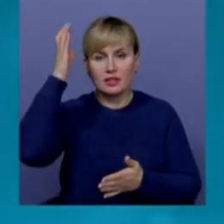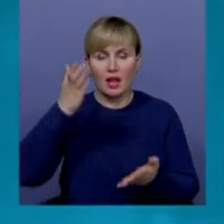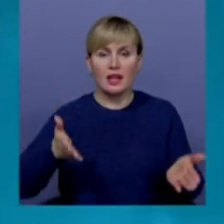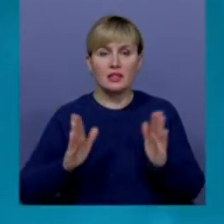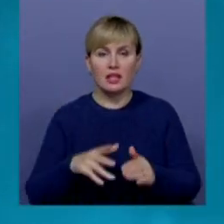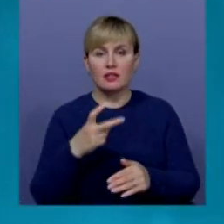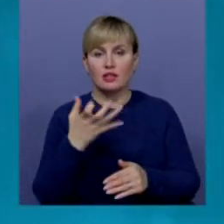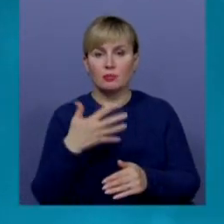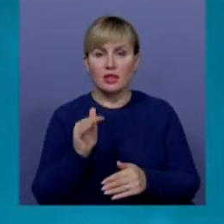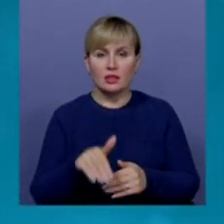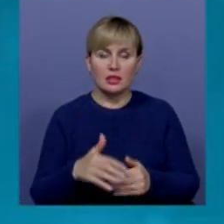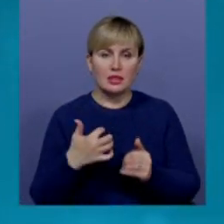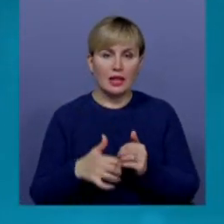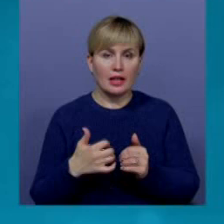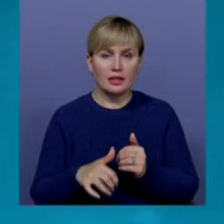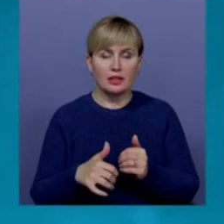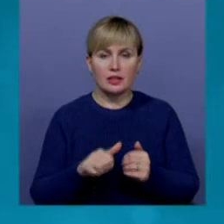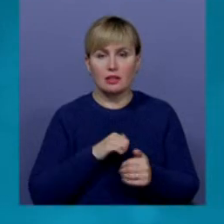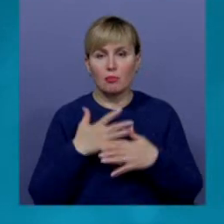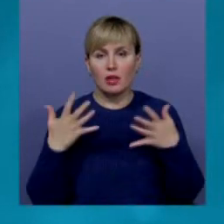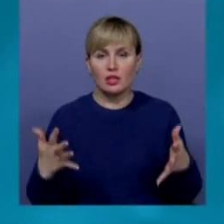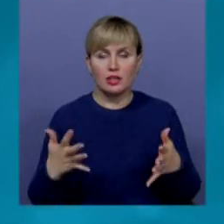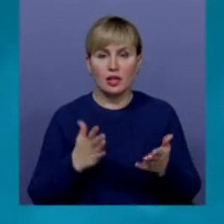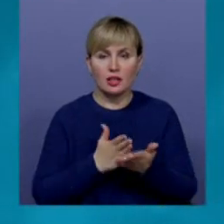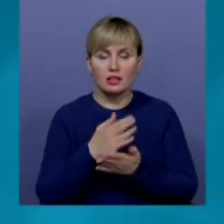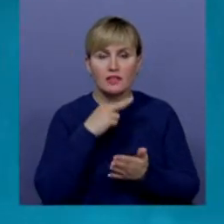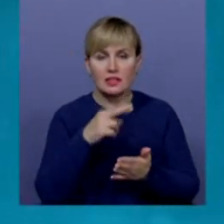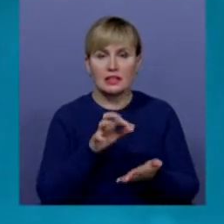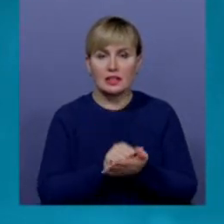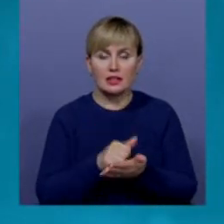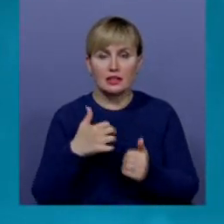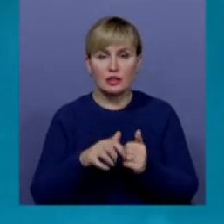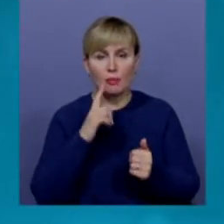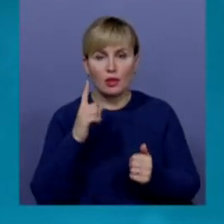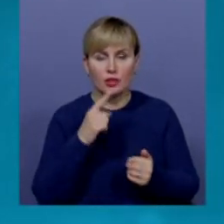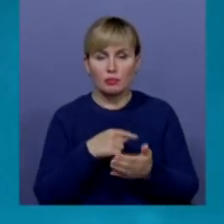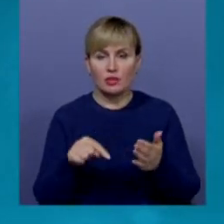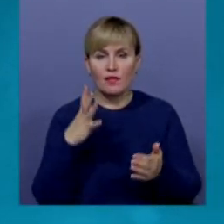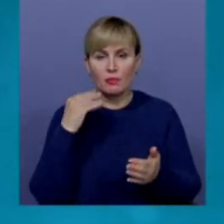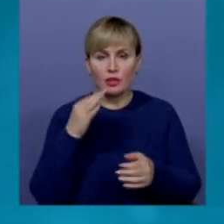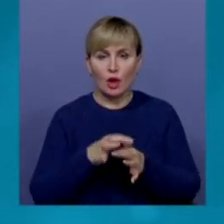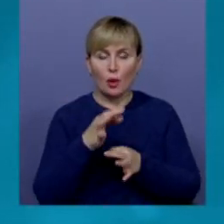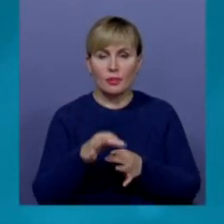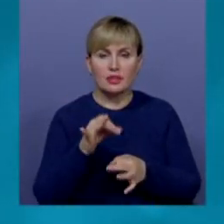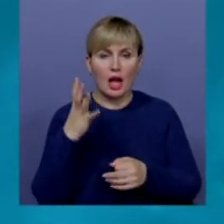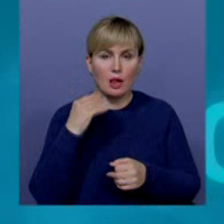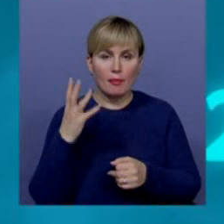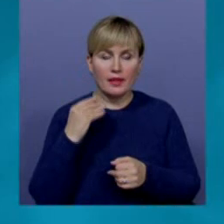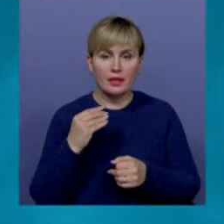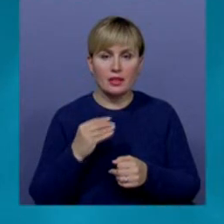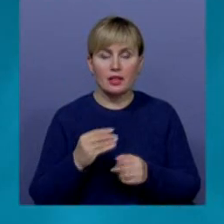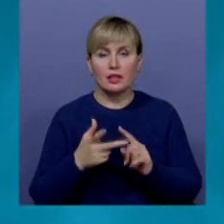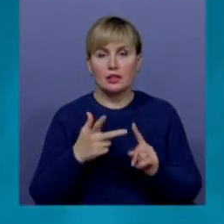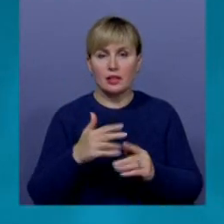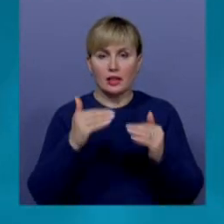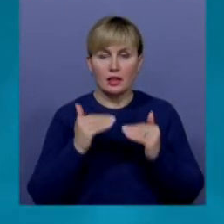остальные 250 тысяч – среднее. Самая большая концентрация занятости среди молодежи отмечается в Алматинской области и Алматы. Третью